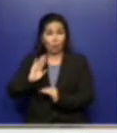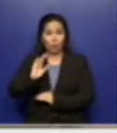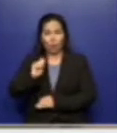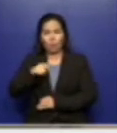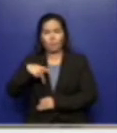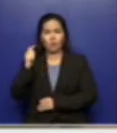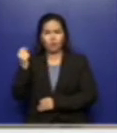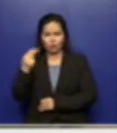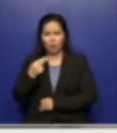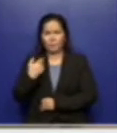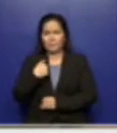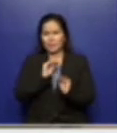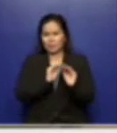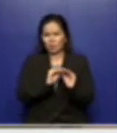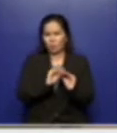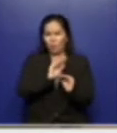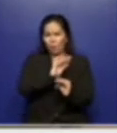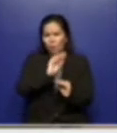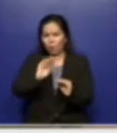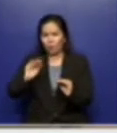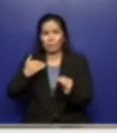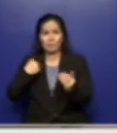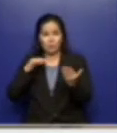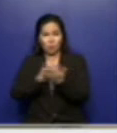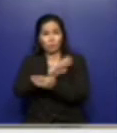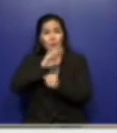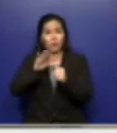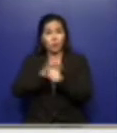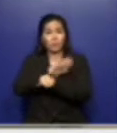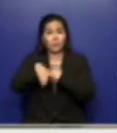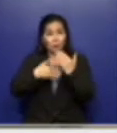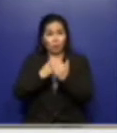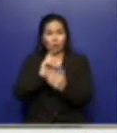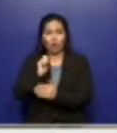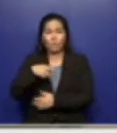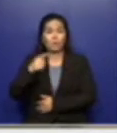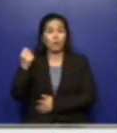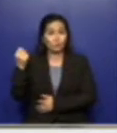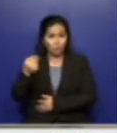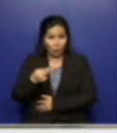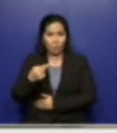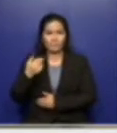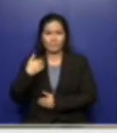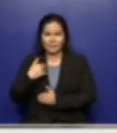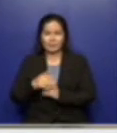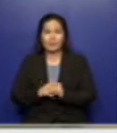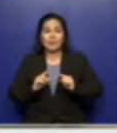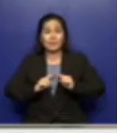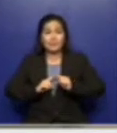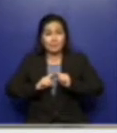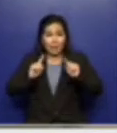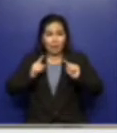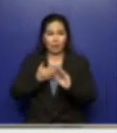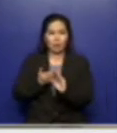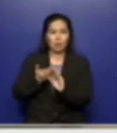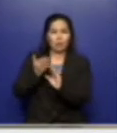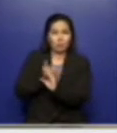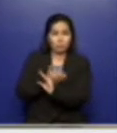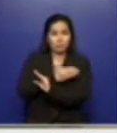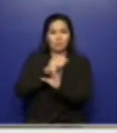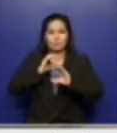ถิ่นมีทุกเทศบาลมีทุก อบต.แต่ก่อนหน้านั้นเนี่ยรัฐบา